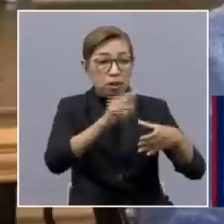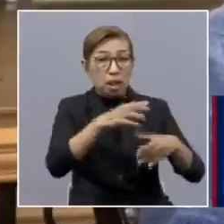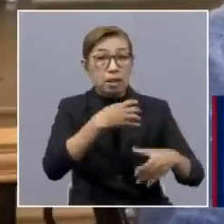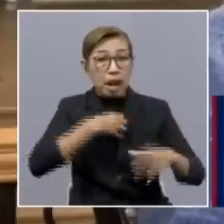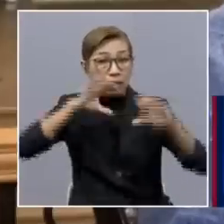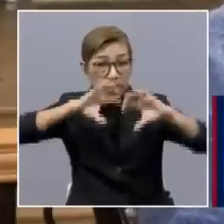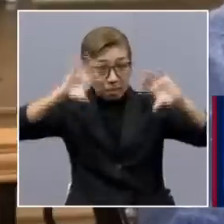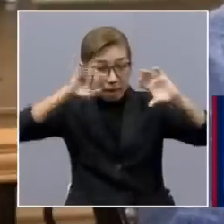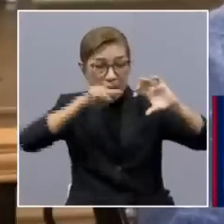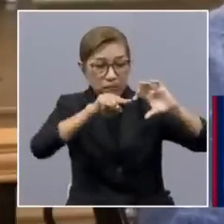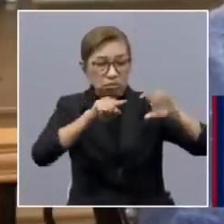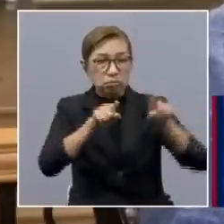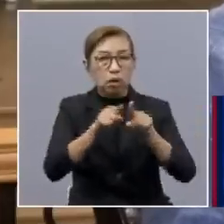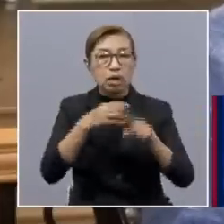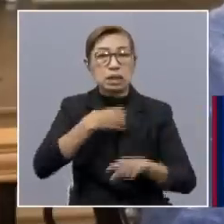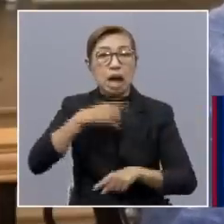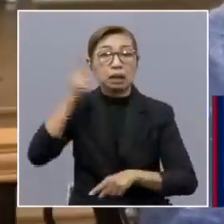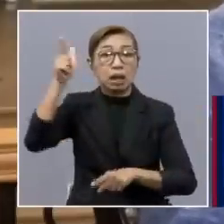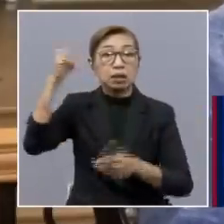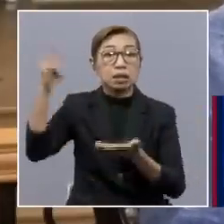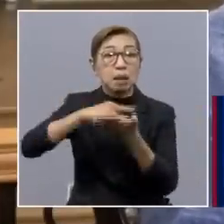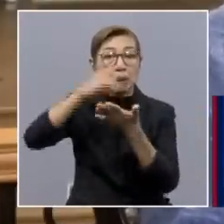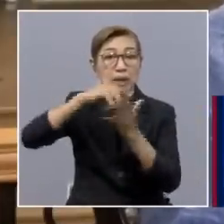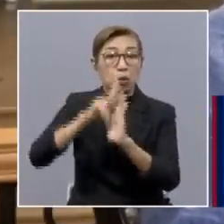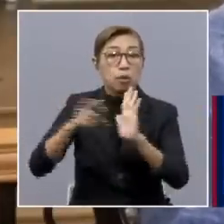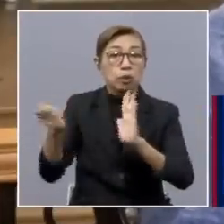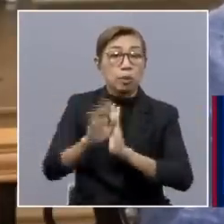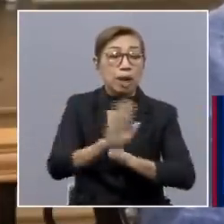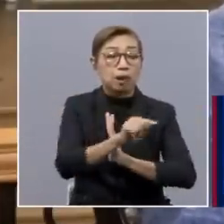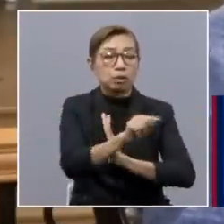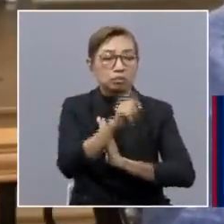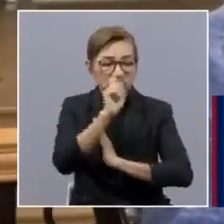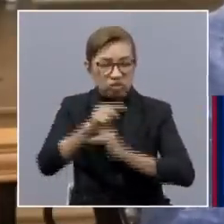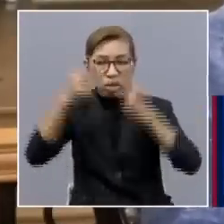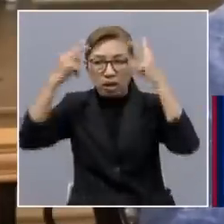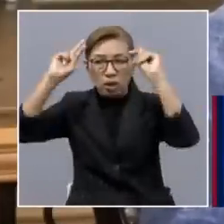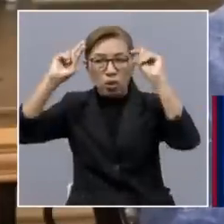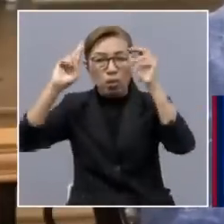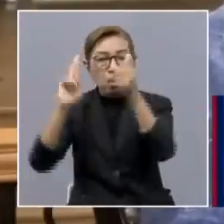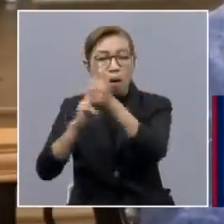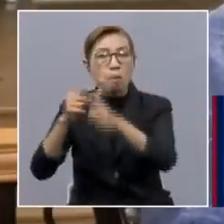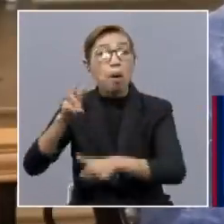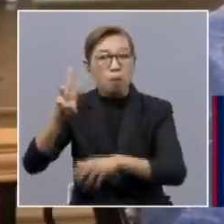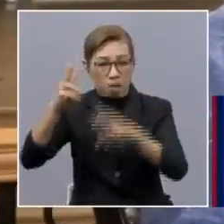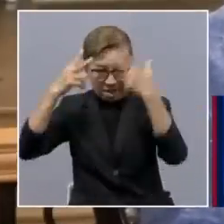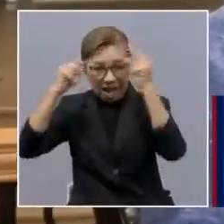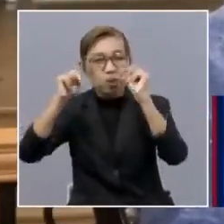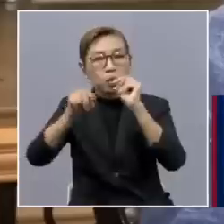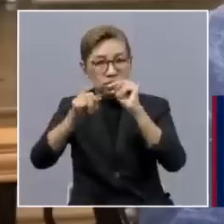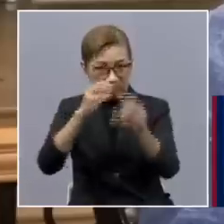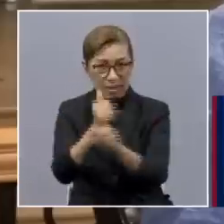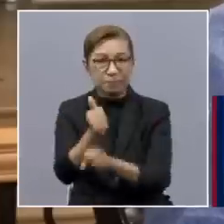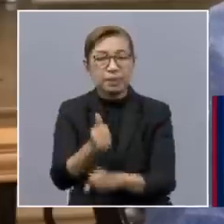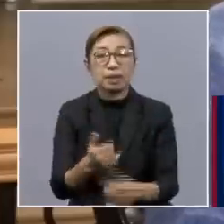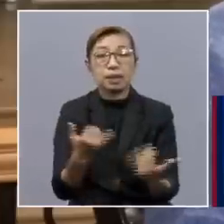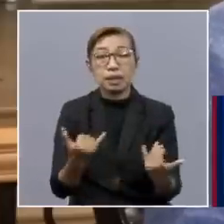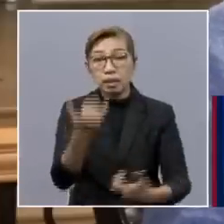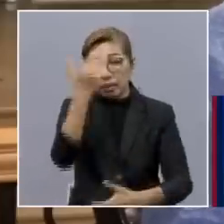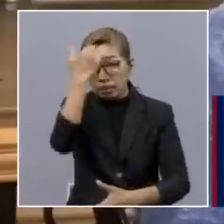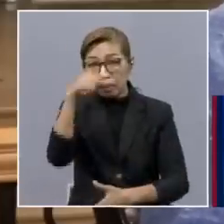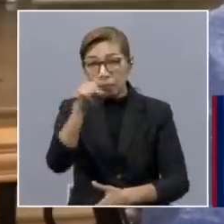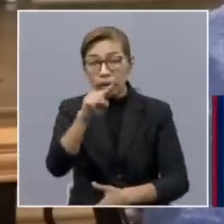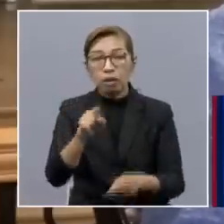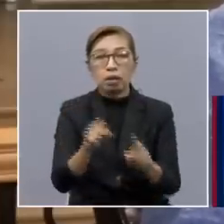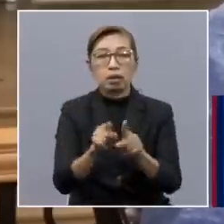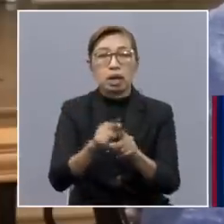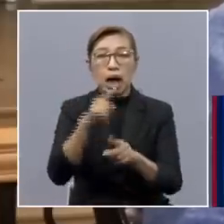ครับเพื่อนำเจ้าของพรรคกลับบ้านก็ต้องยอมให้บิ๊กป้อมขึ้นเป็นนายกรัฐมนตรีครับโดยคุณธนพรเนี่ยบอกว่าคุณส